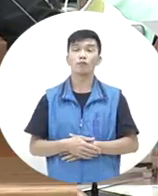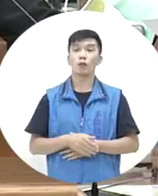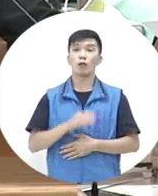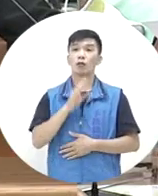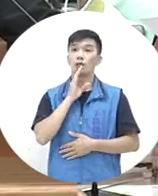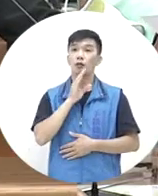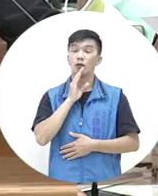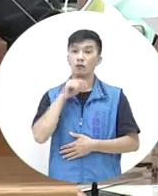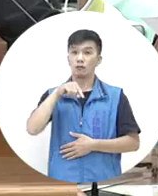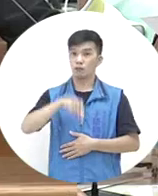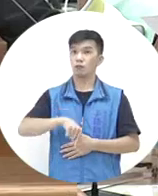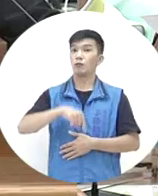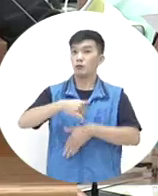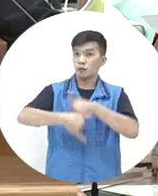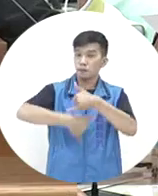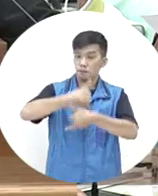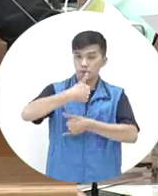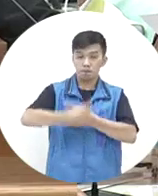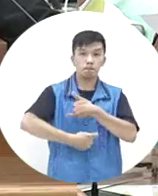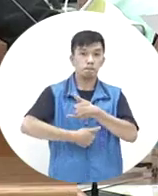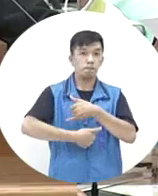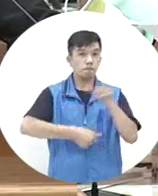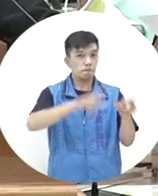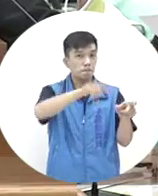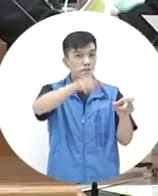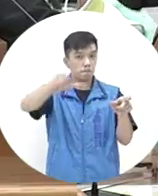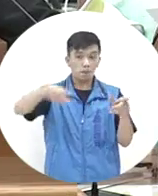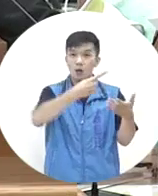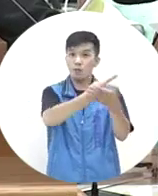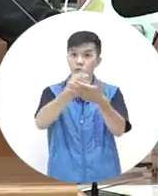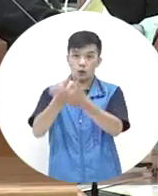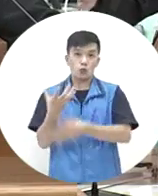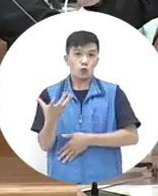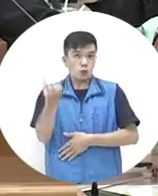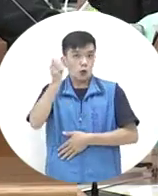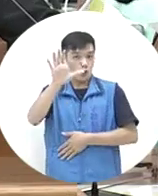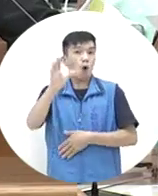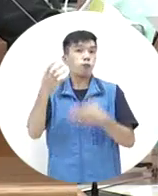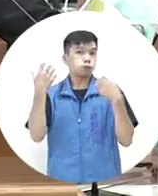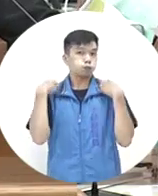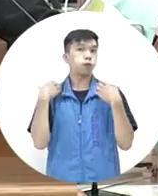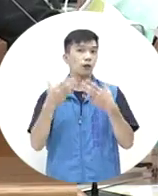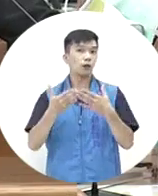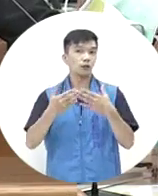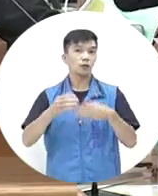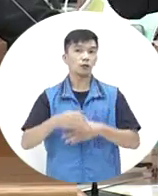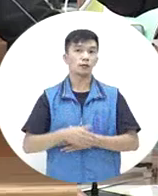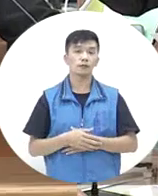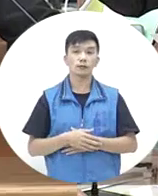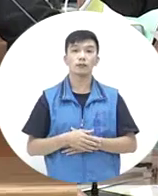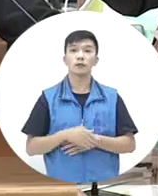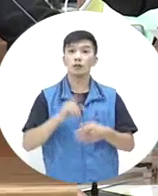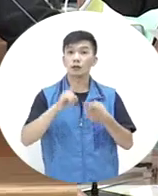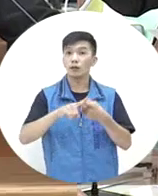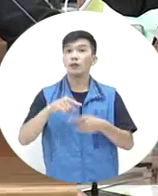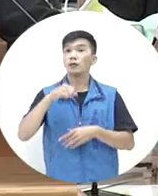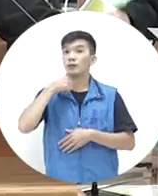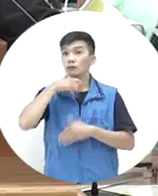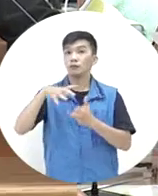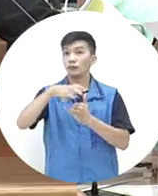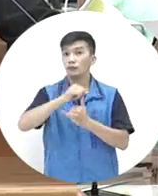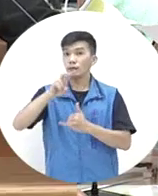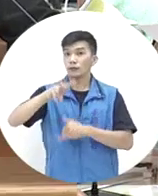人都有权利也有责任。 对啊，所以2300万人 来 决定 我们国家找到一